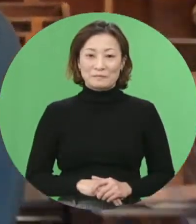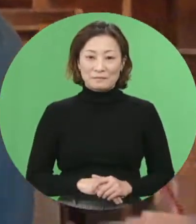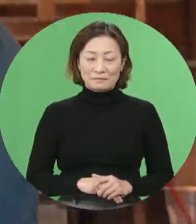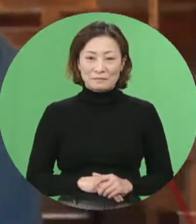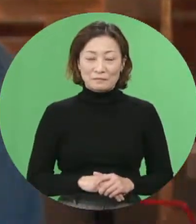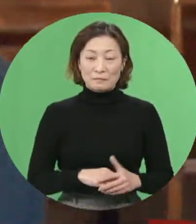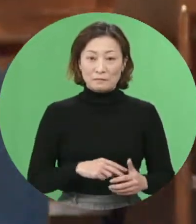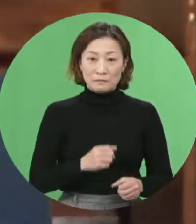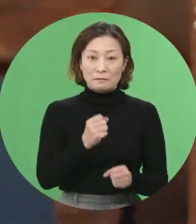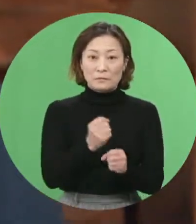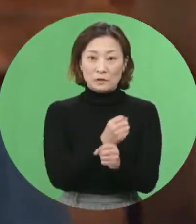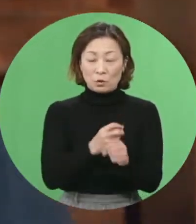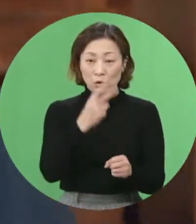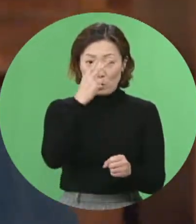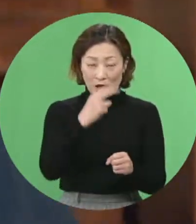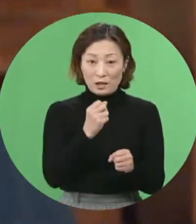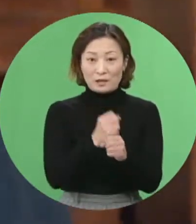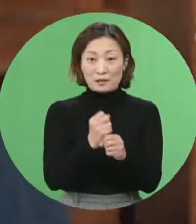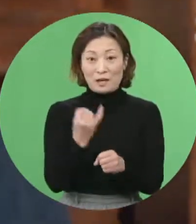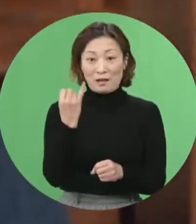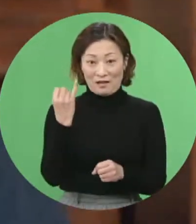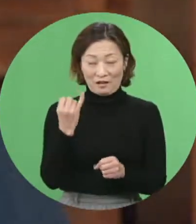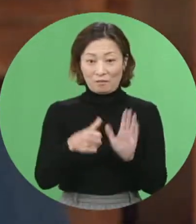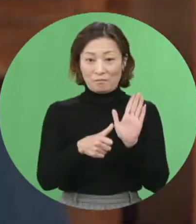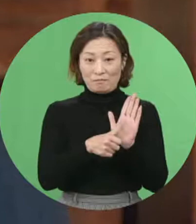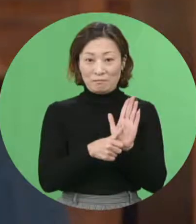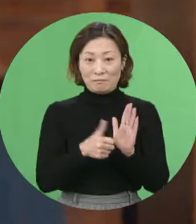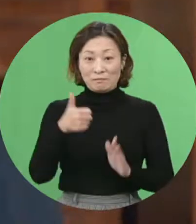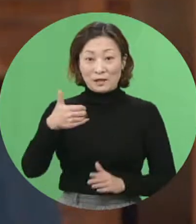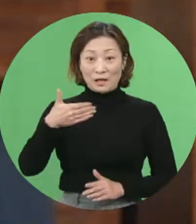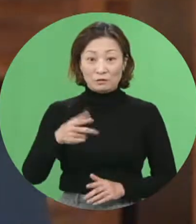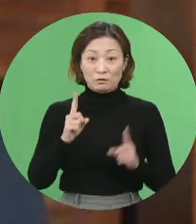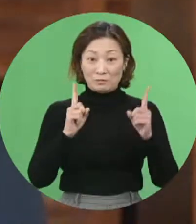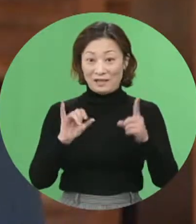工芸作家の角間優子さんもその一人です。